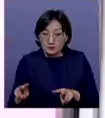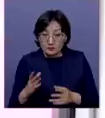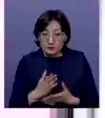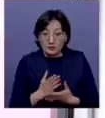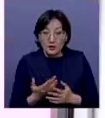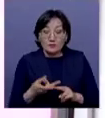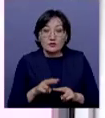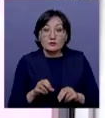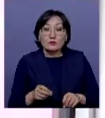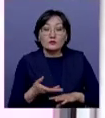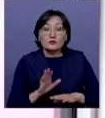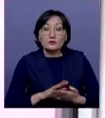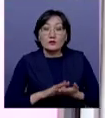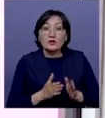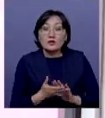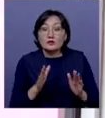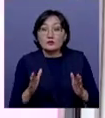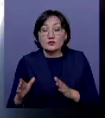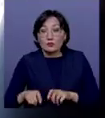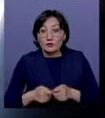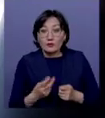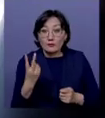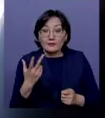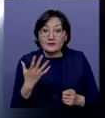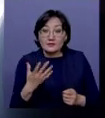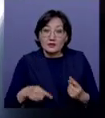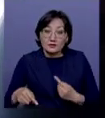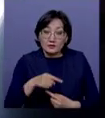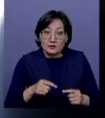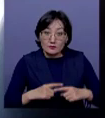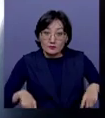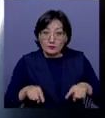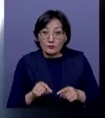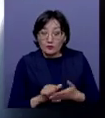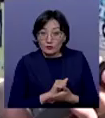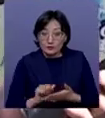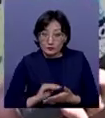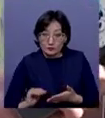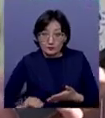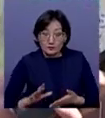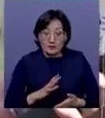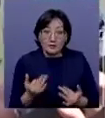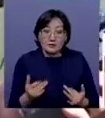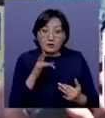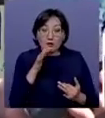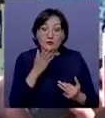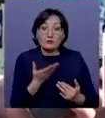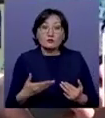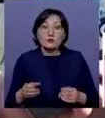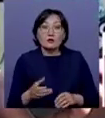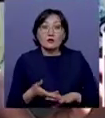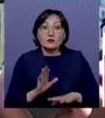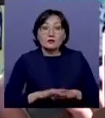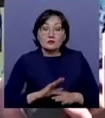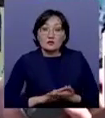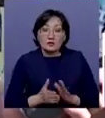жатыр. Бұл жолы төтенше жағдай режимін бұзған 5 кәсіпкерлік нысанды анықтап хаттама толтырды. Біз қазіргі таңда мына төтенше